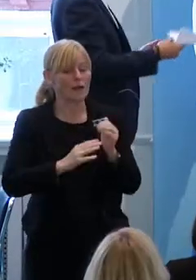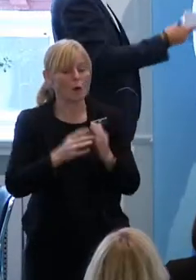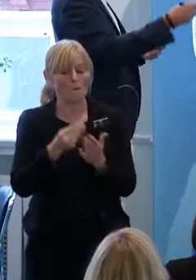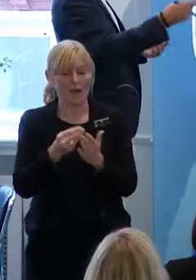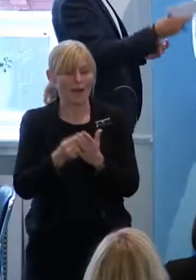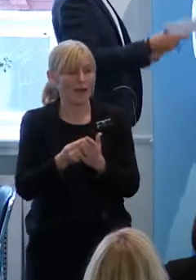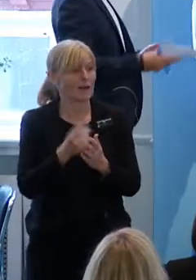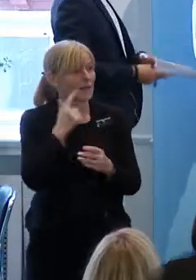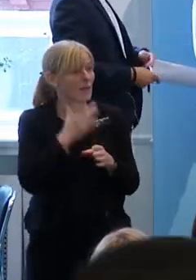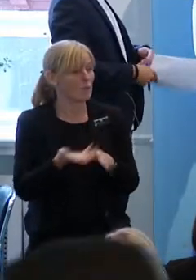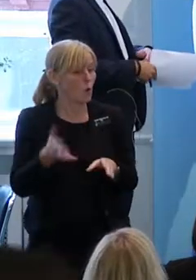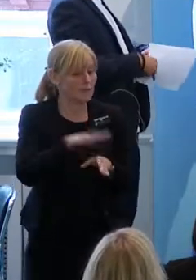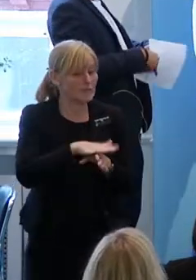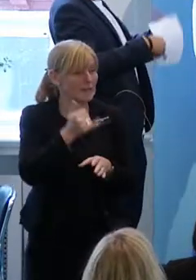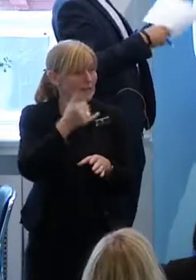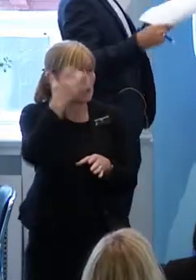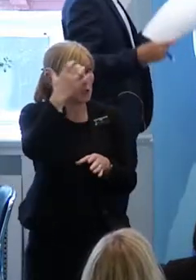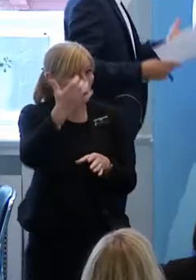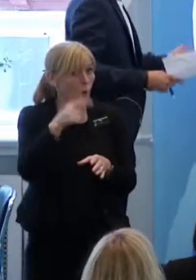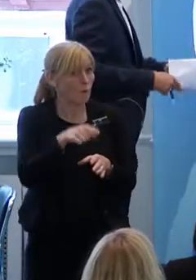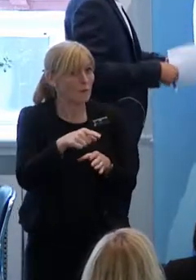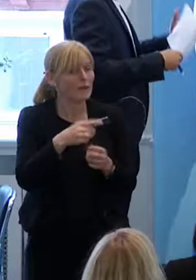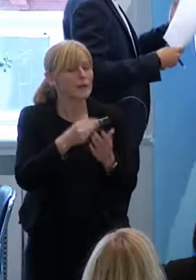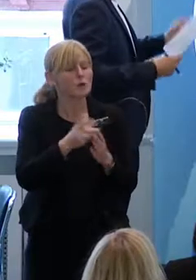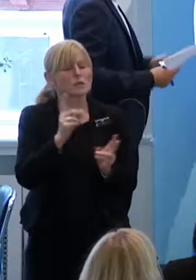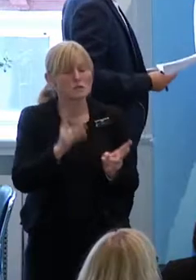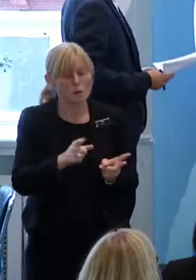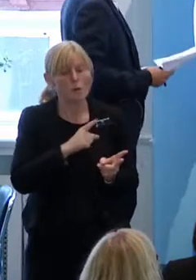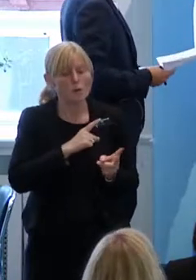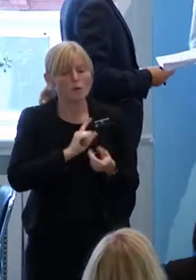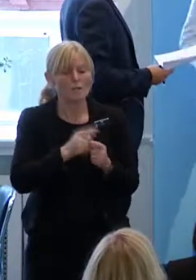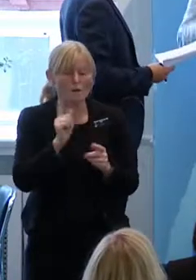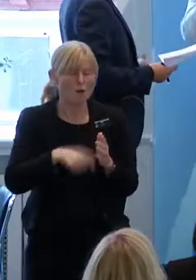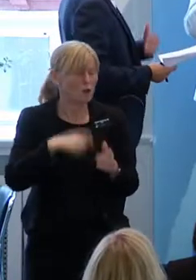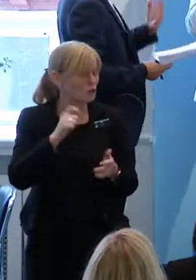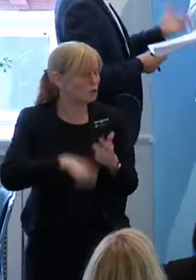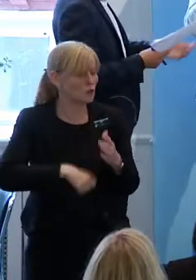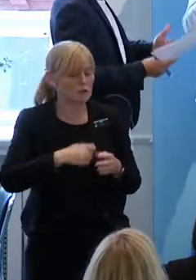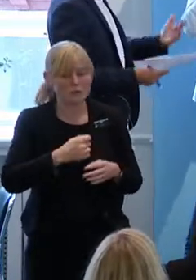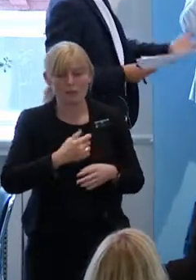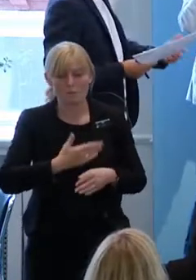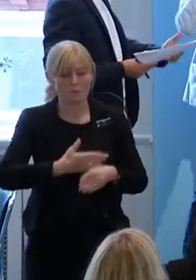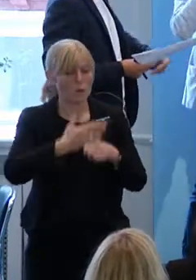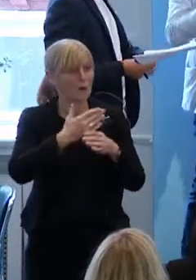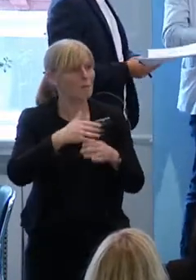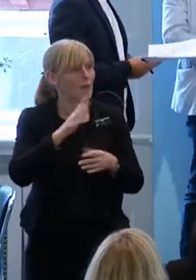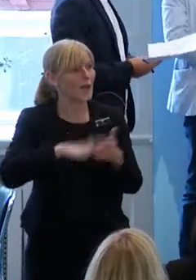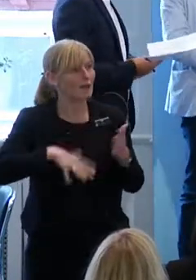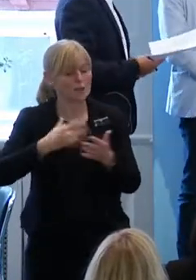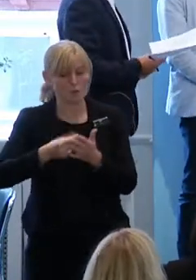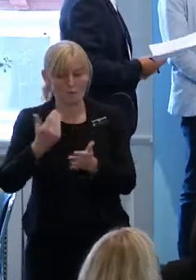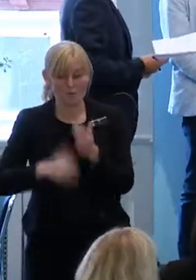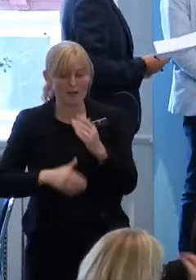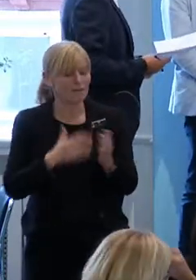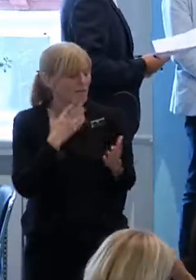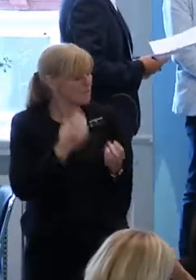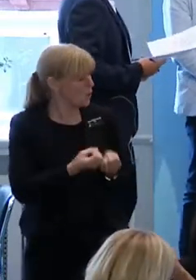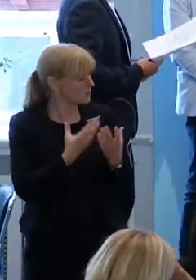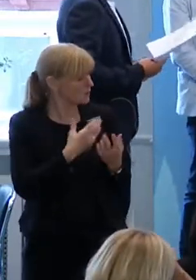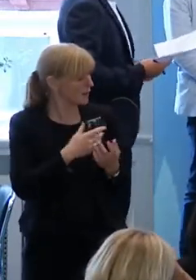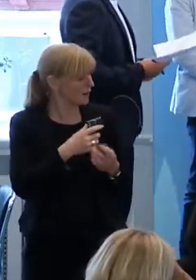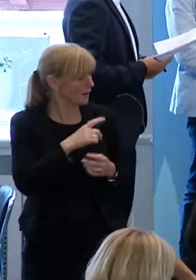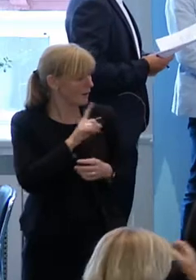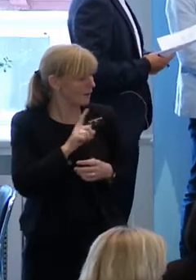har exempel på övertäckning i Stockholm som kostar jättemycket, där blir det dyra att bygga och dyra att köpa. Så vem löser den biten då? Ja,